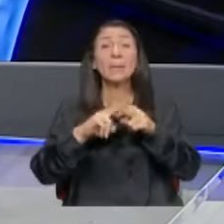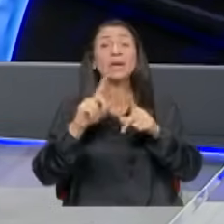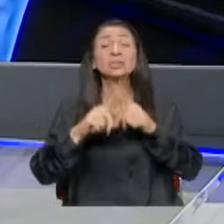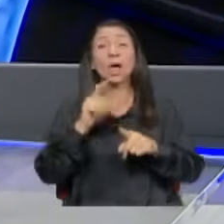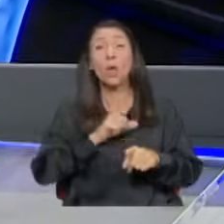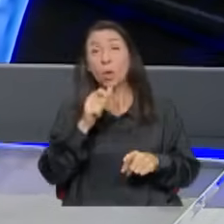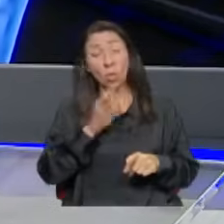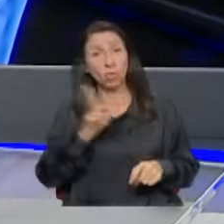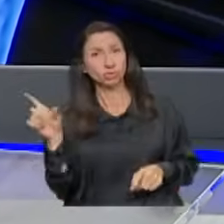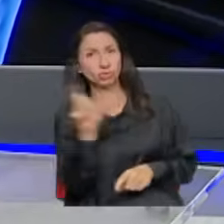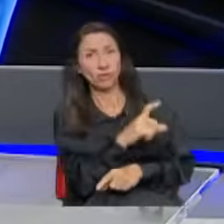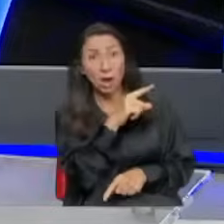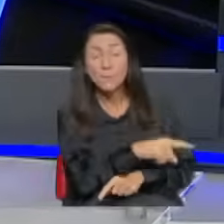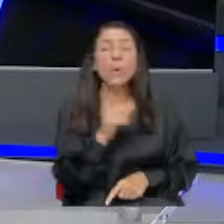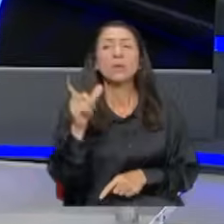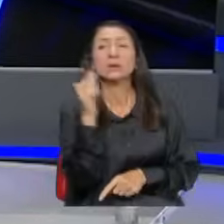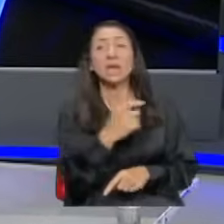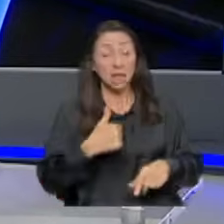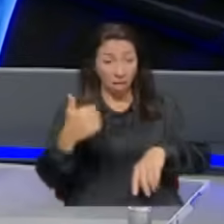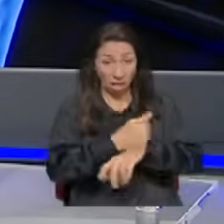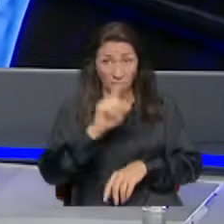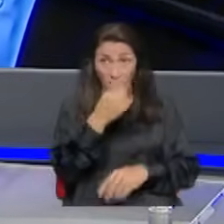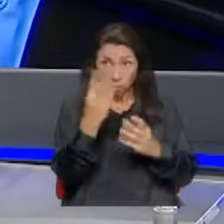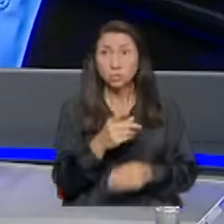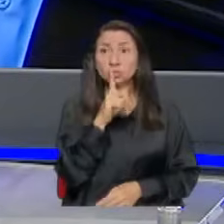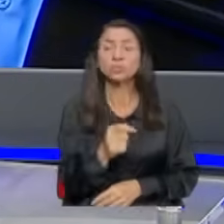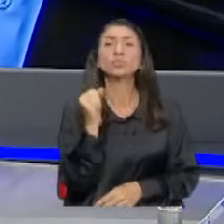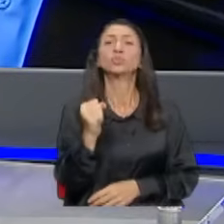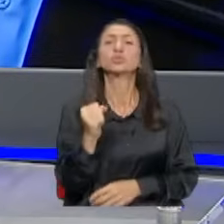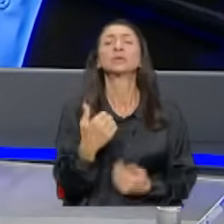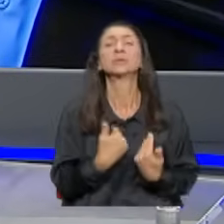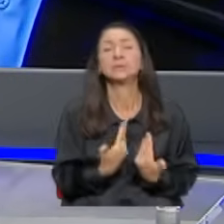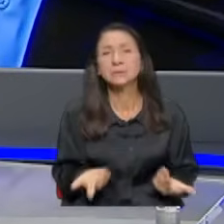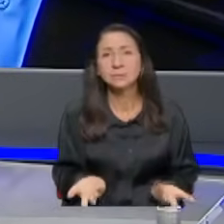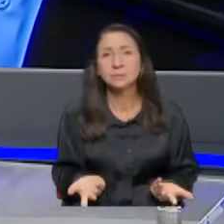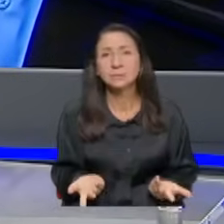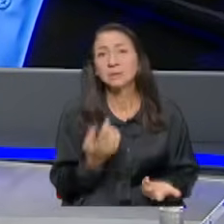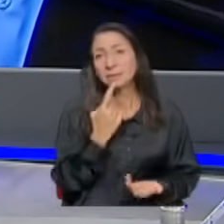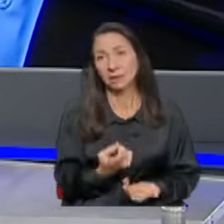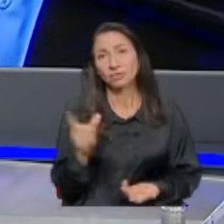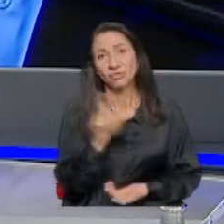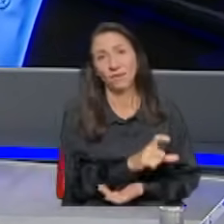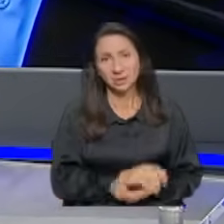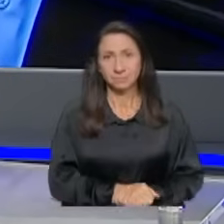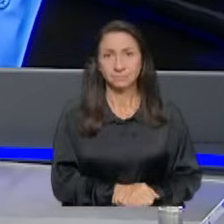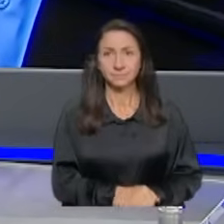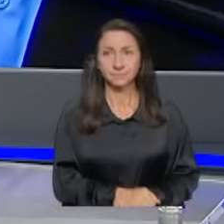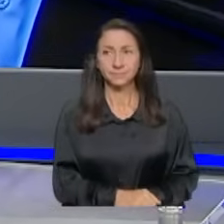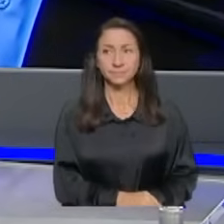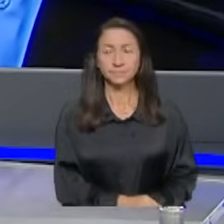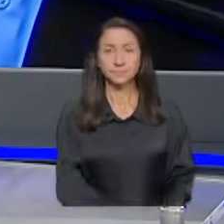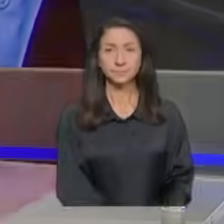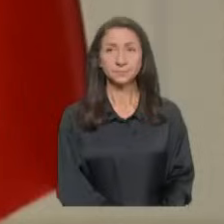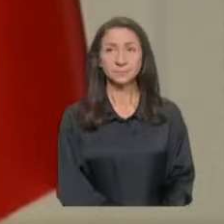Kılıçdaroğlu'ndan geldi kendisine o da iktidara gelseydik sözümüzü yerine getirecektik diye cevap verdi